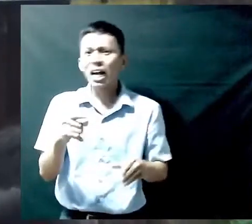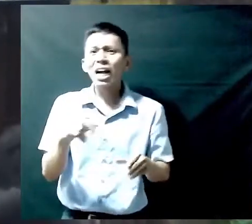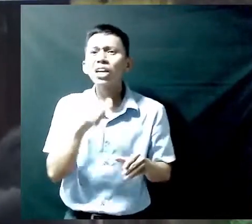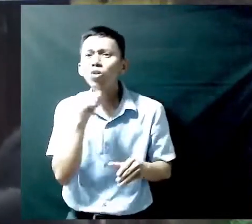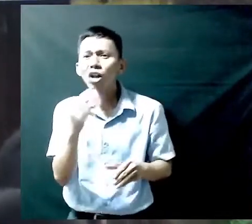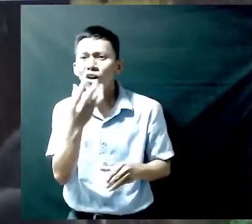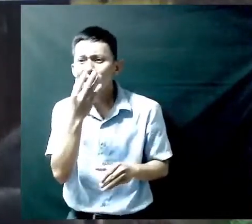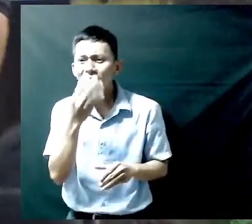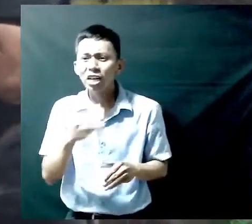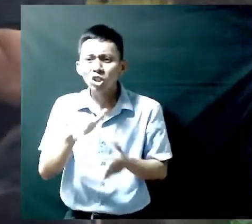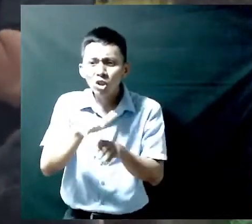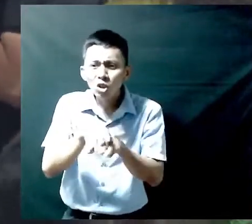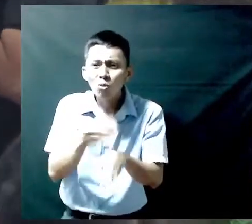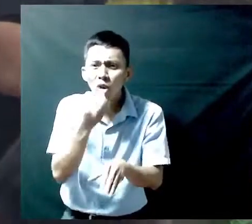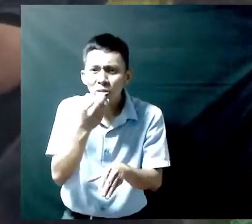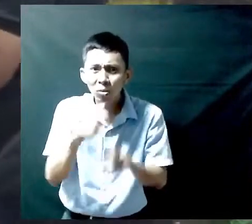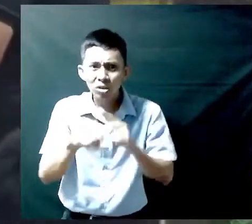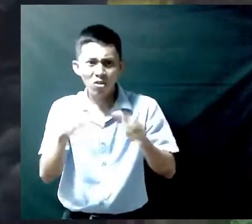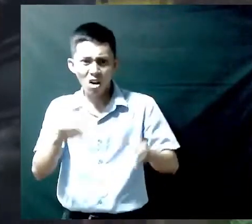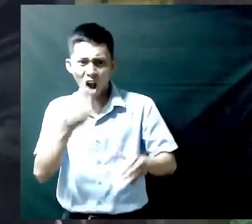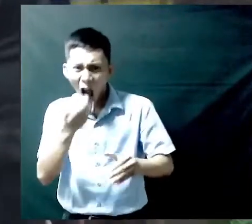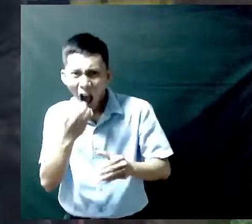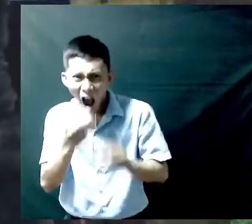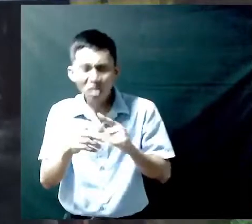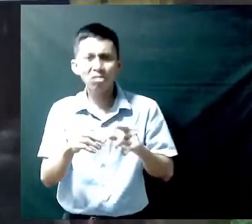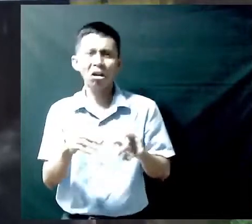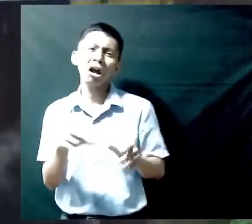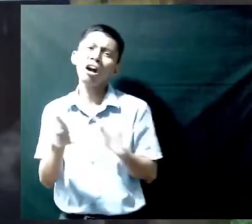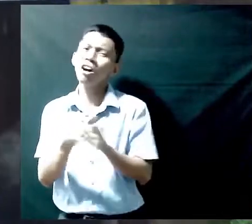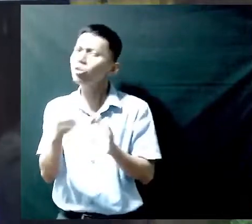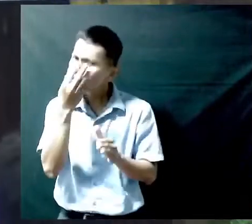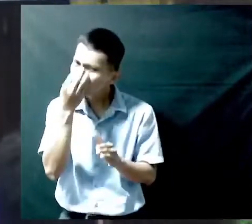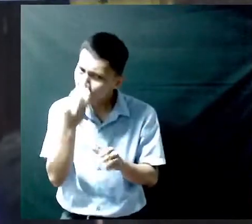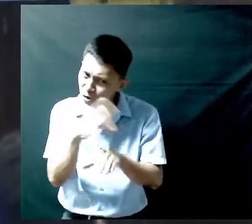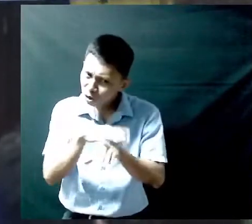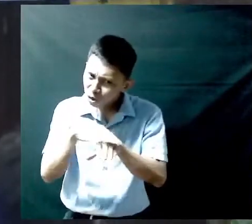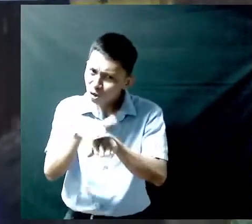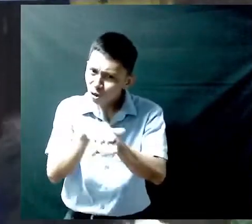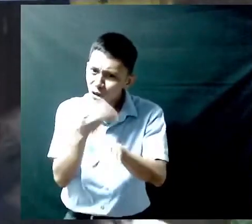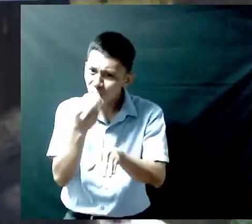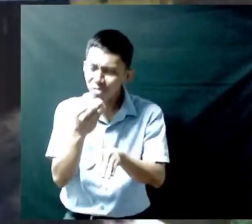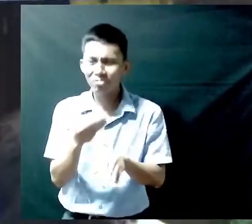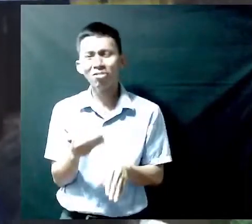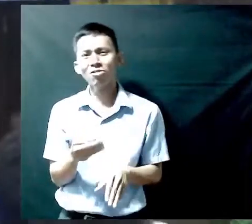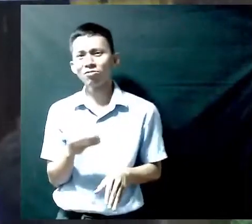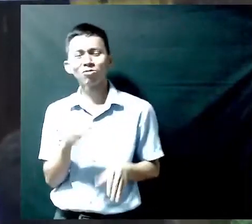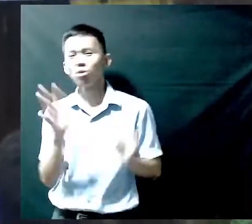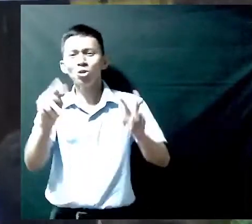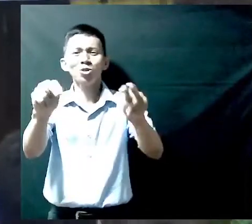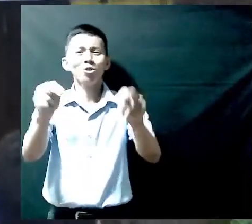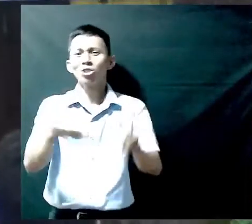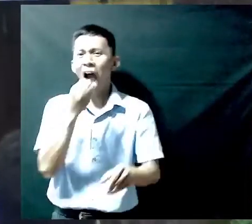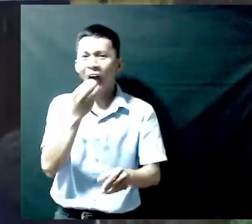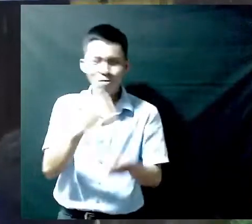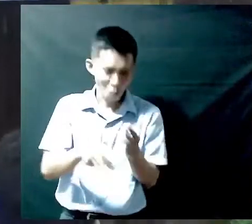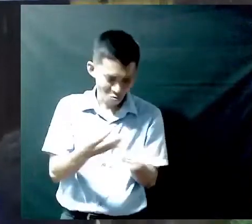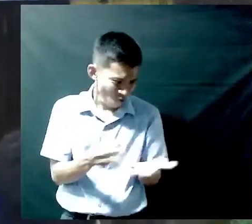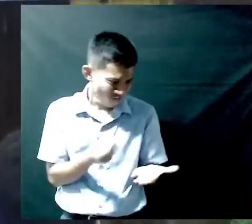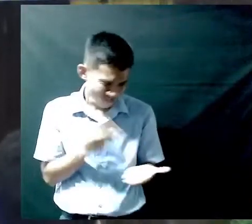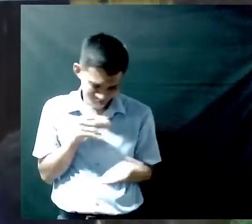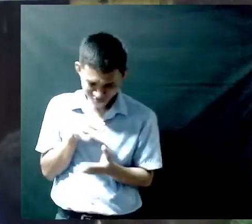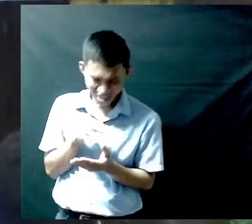kumain. Okay? Yan, so yun po ang ginagawa ko. No, meron pong taga Palawan, pinadala sa akin,